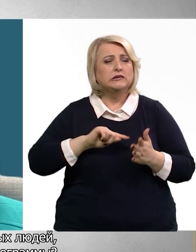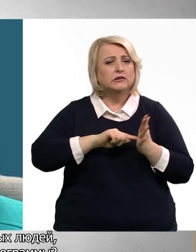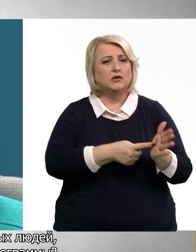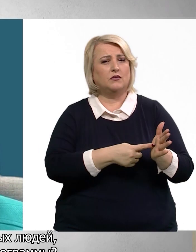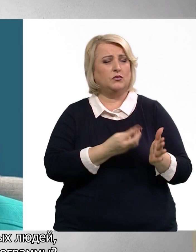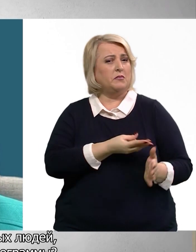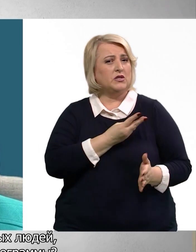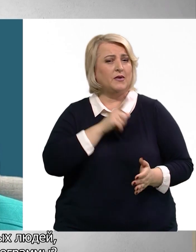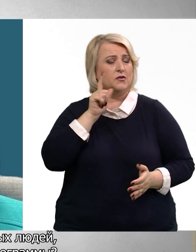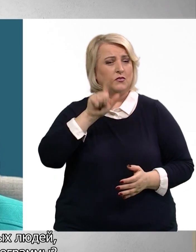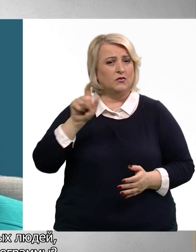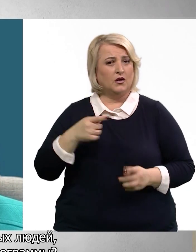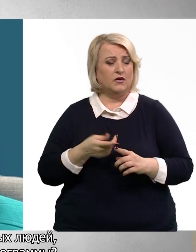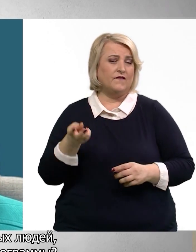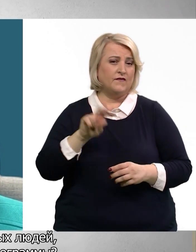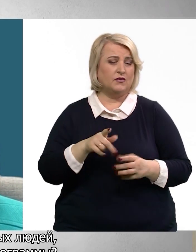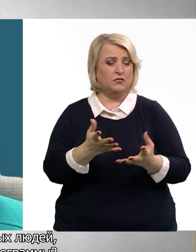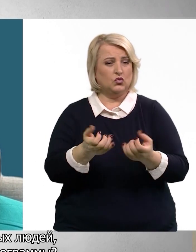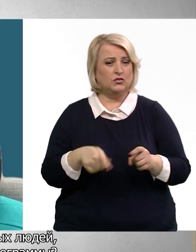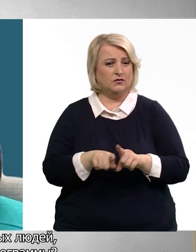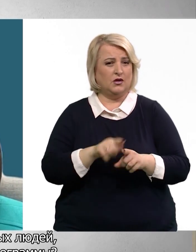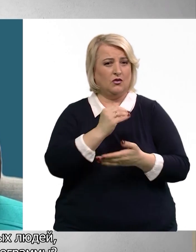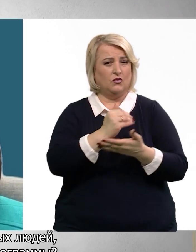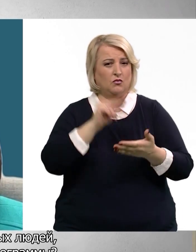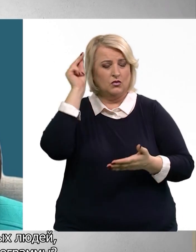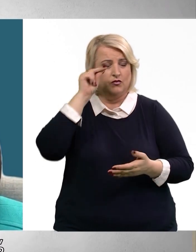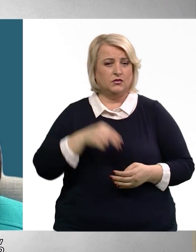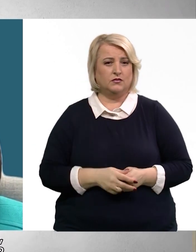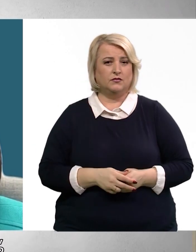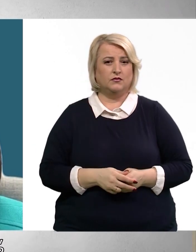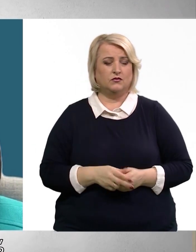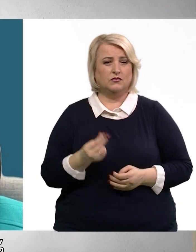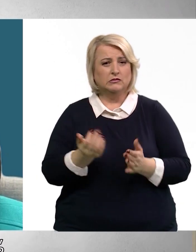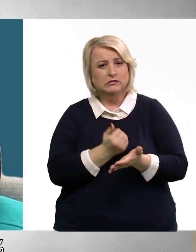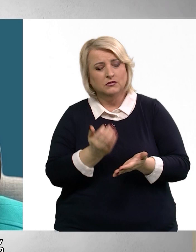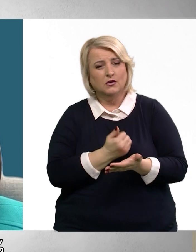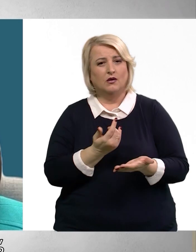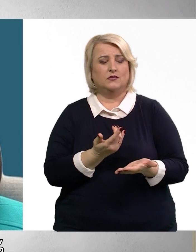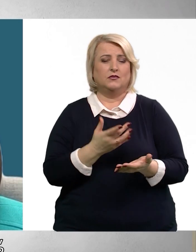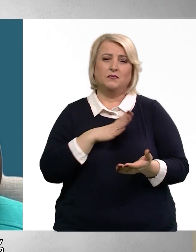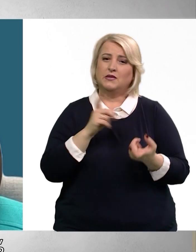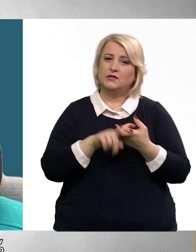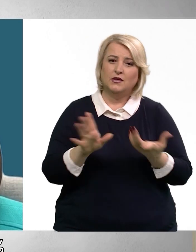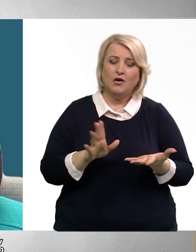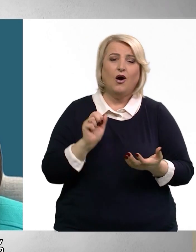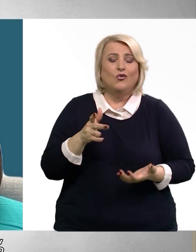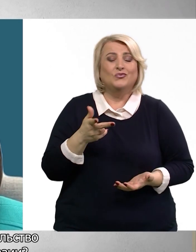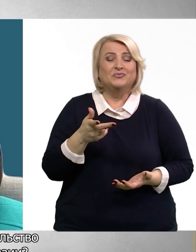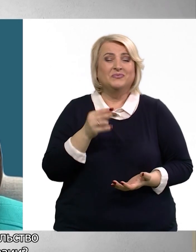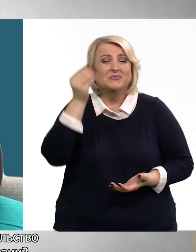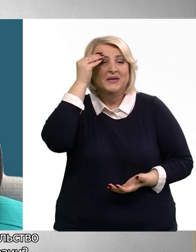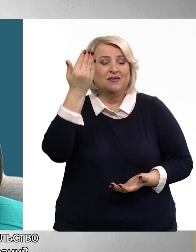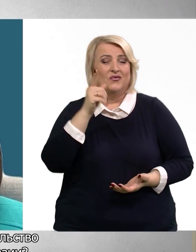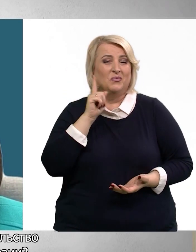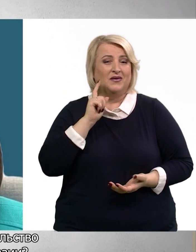sunt scopurile și motivația tinerilor care vin să acceseze astfel de programe? Nu știu, să facă bani, să fie independenți. Cum